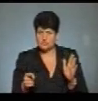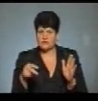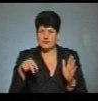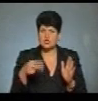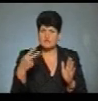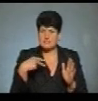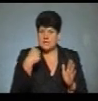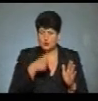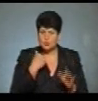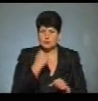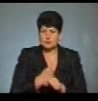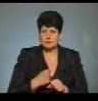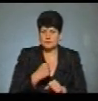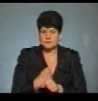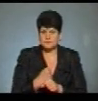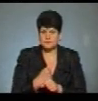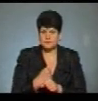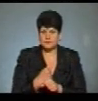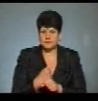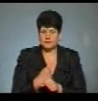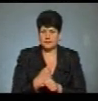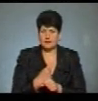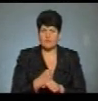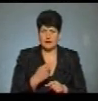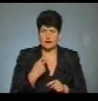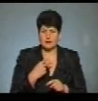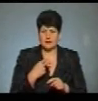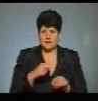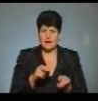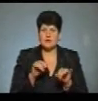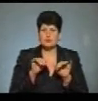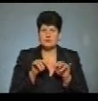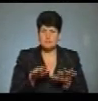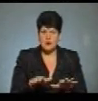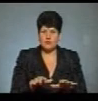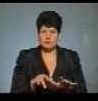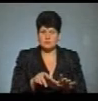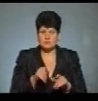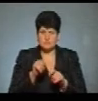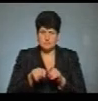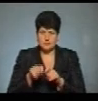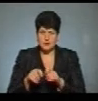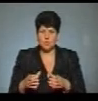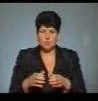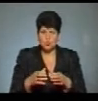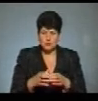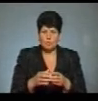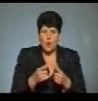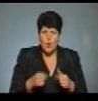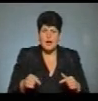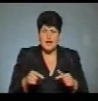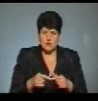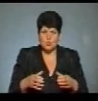2019-2020 року здійснилося в рамках кримінального провадження документування злочинної групи з ознаками